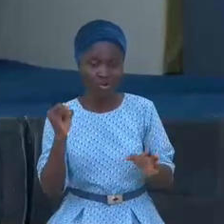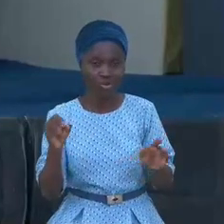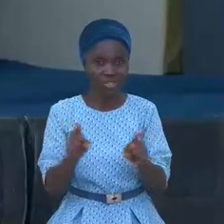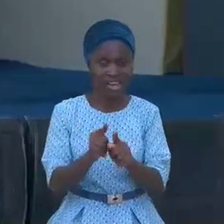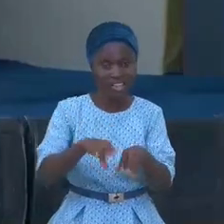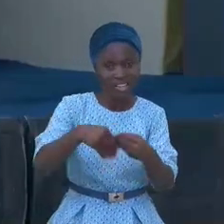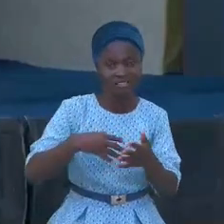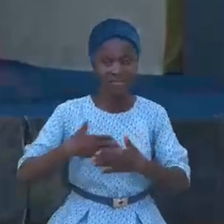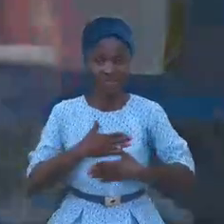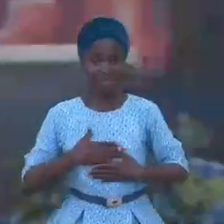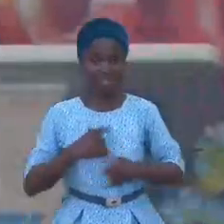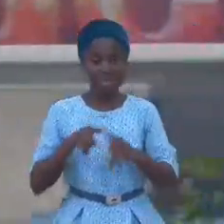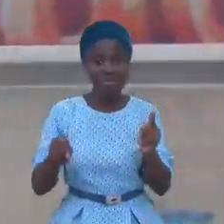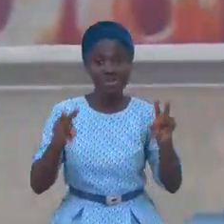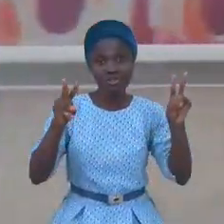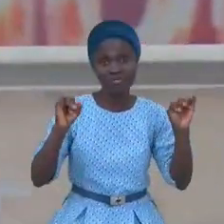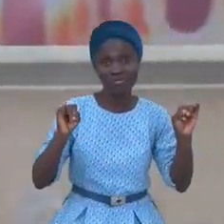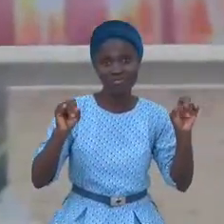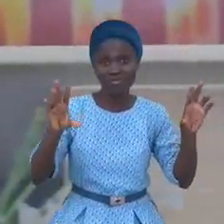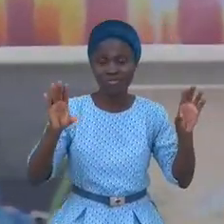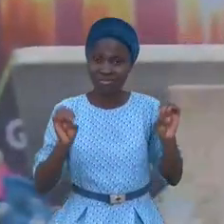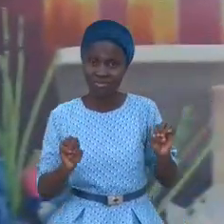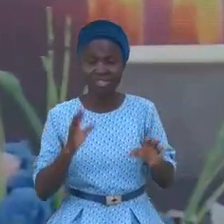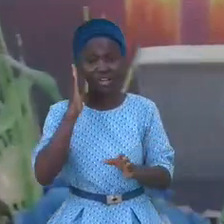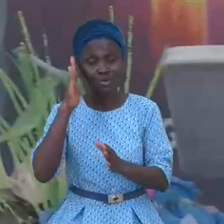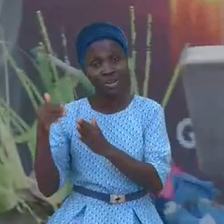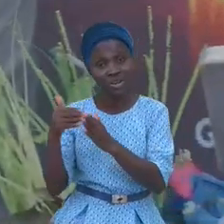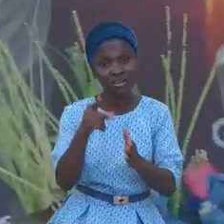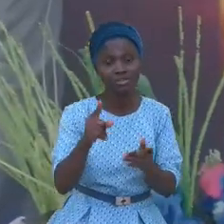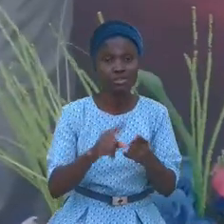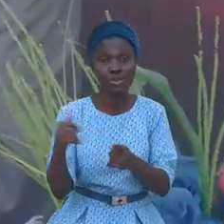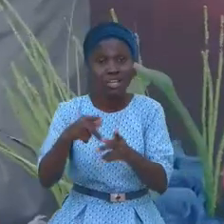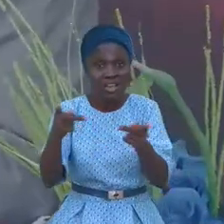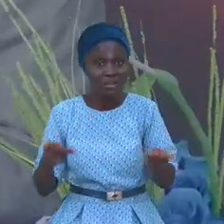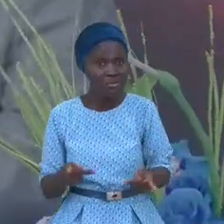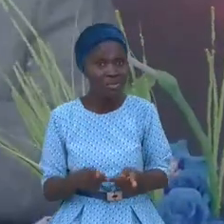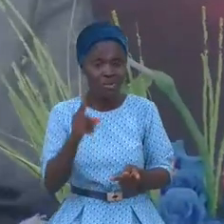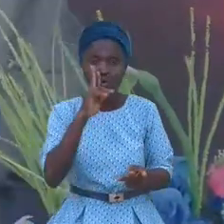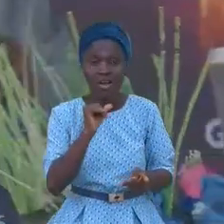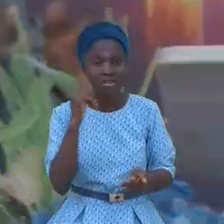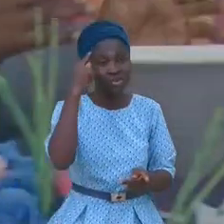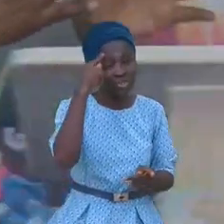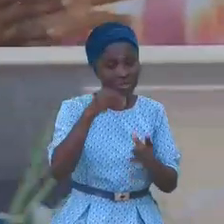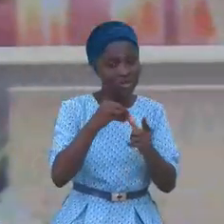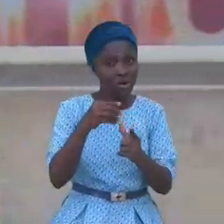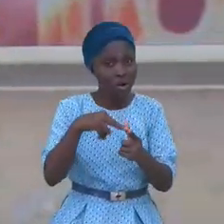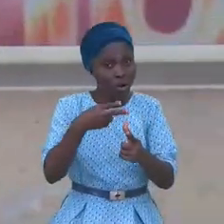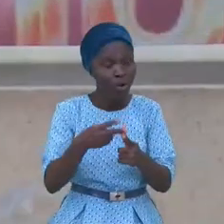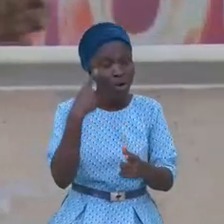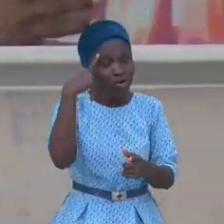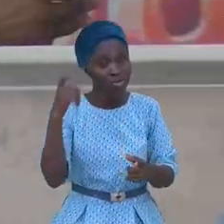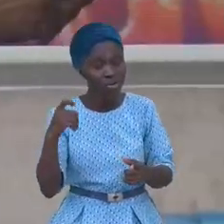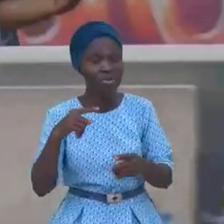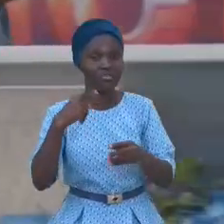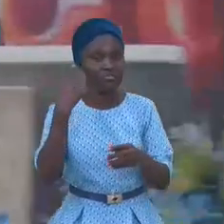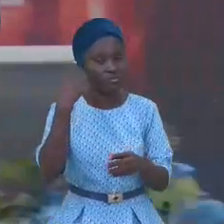vice. Et ce vice te conduira à un lieu auquel tu ne pensais pas en rêvant.